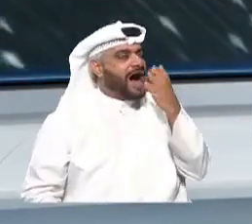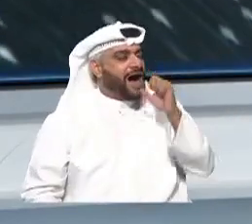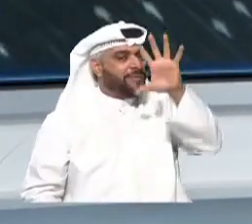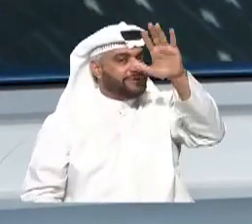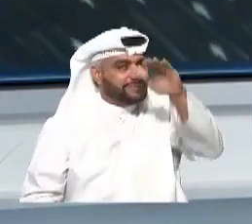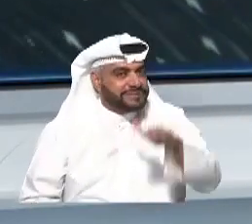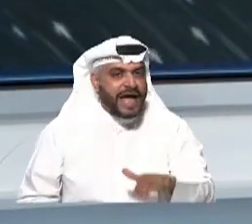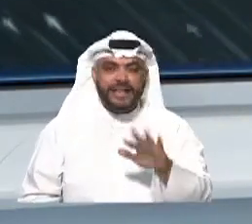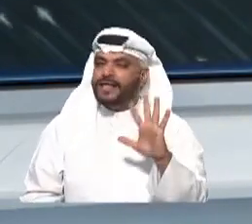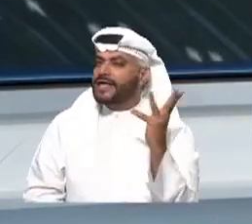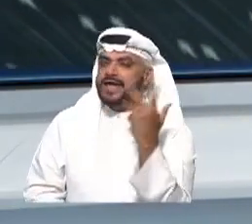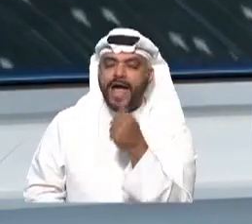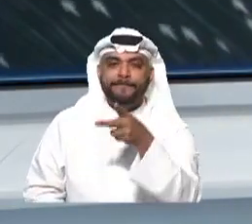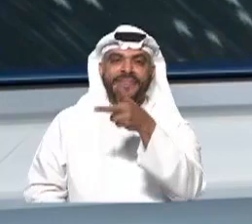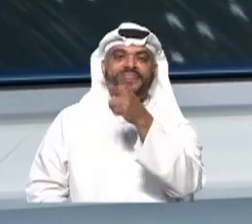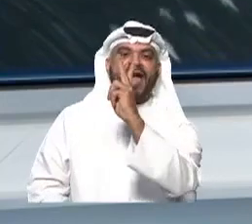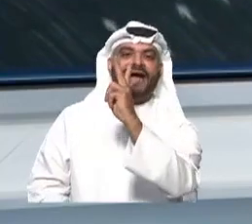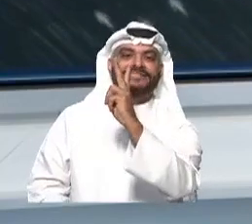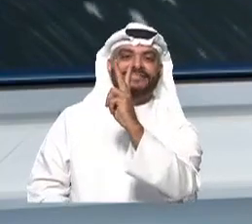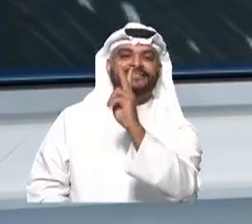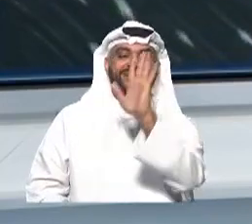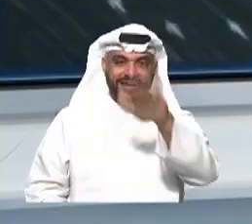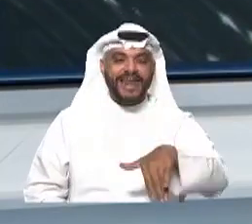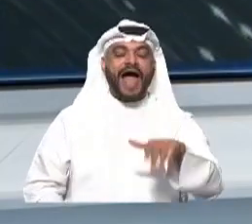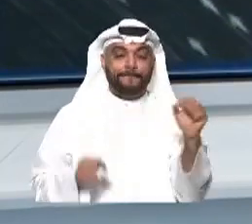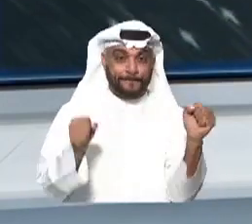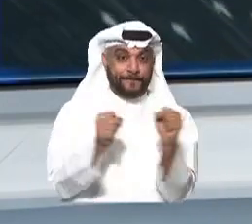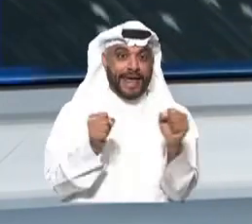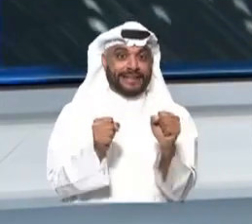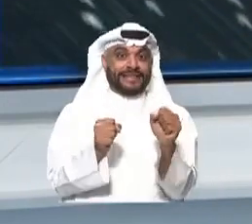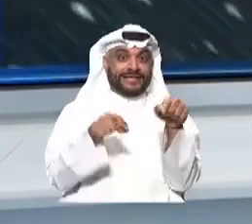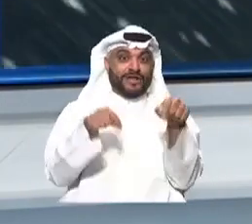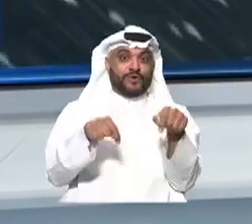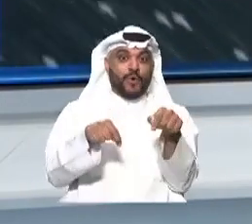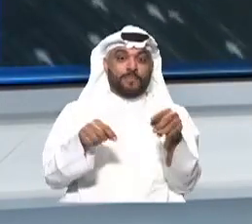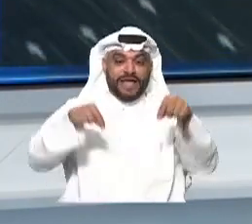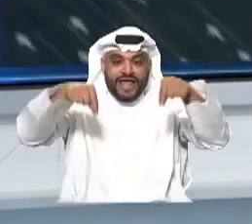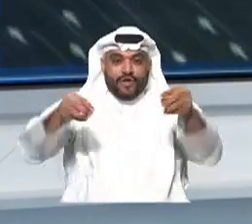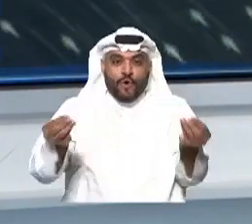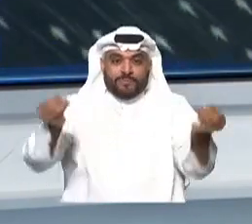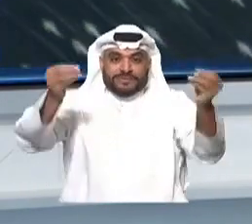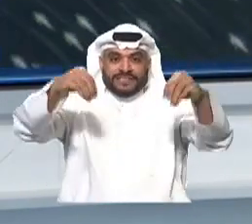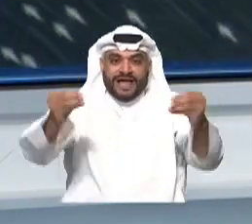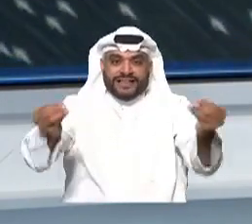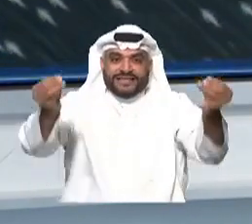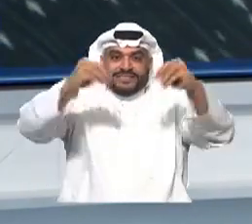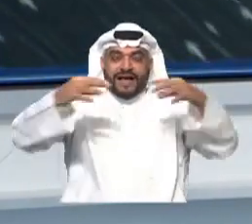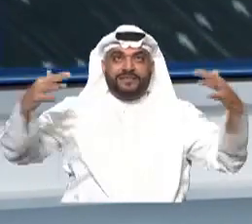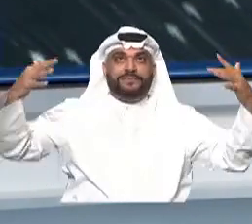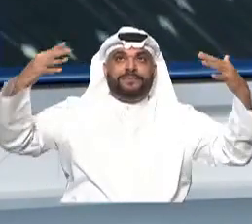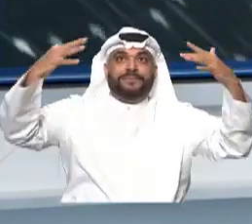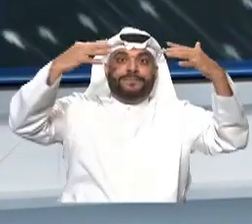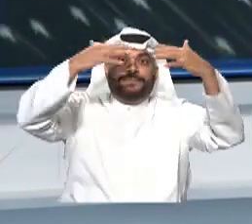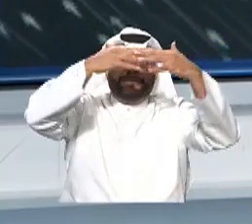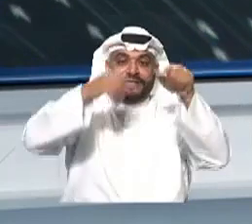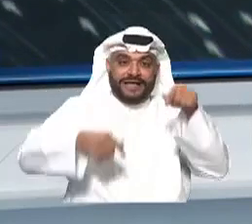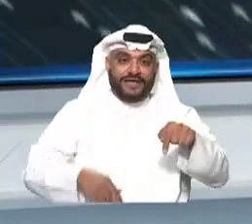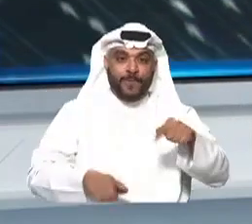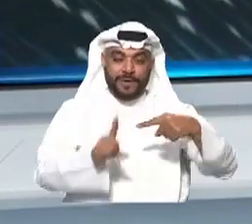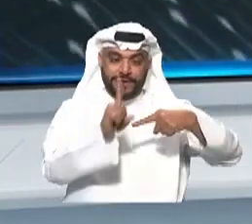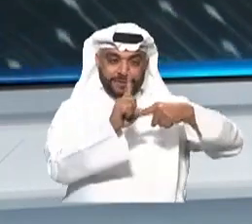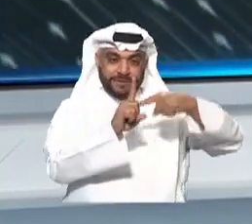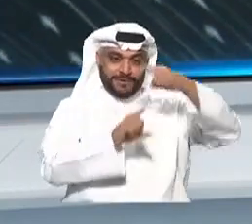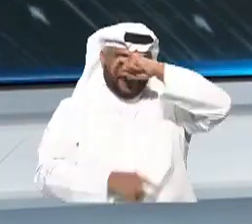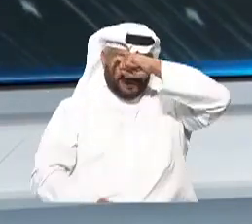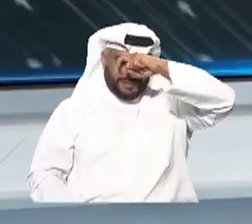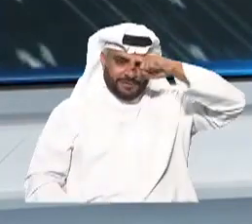سرعتها 26 كيلومتر في الساعة. تتكاثر السحب تدريجيا. درجات الحرارة المتوقعة هذه الليلة مدينة